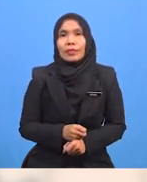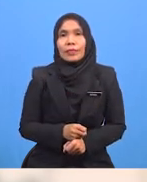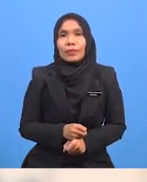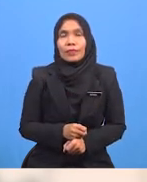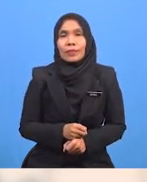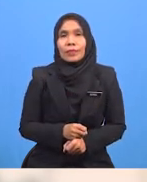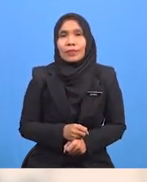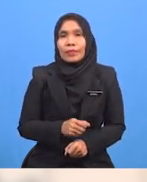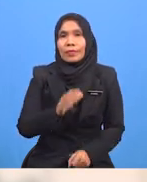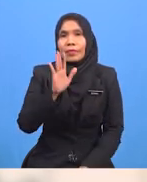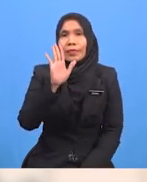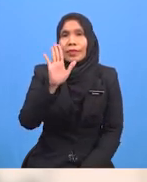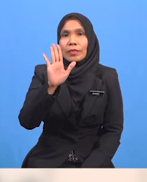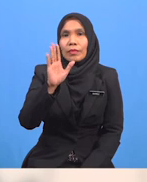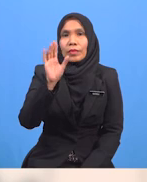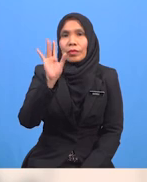perpuluhan 57362